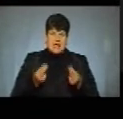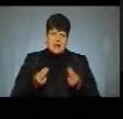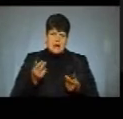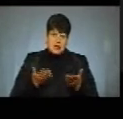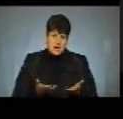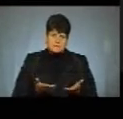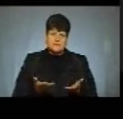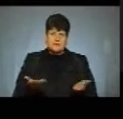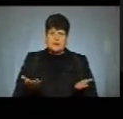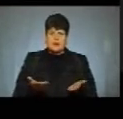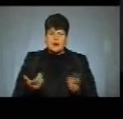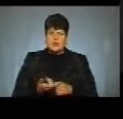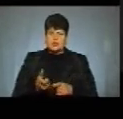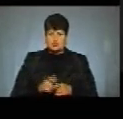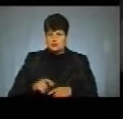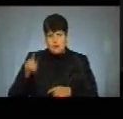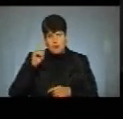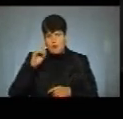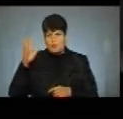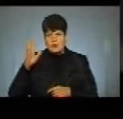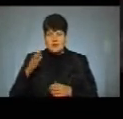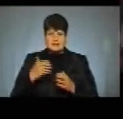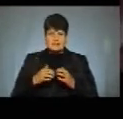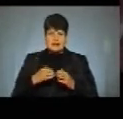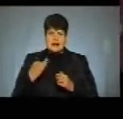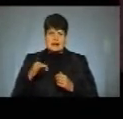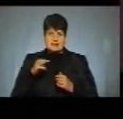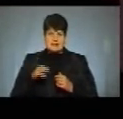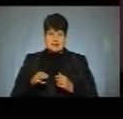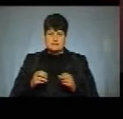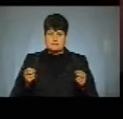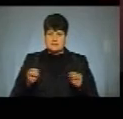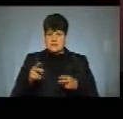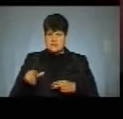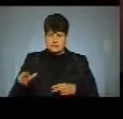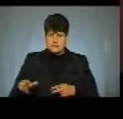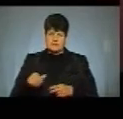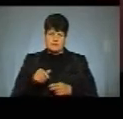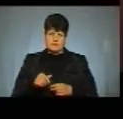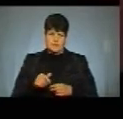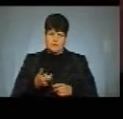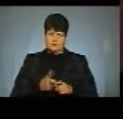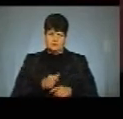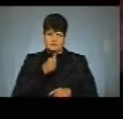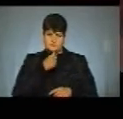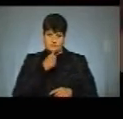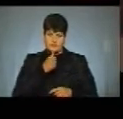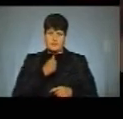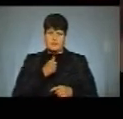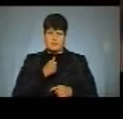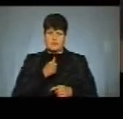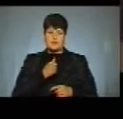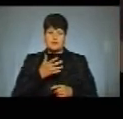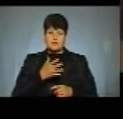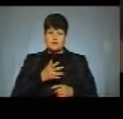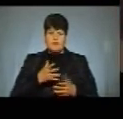яка дуже популярна серед IT-фахівців. Вони залюбки міряються силою своїх думок,